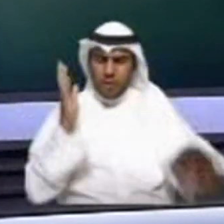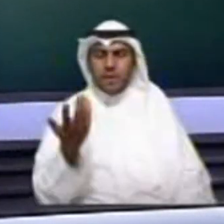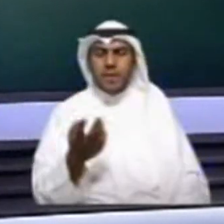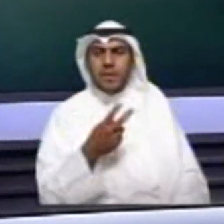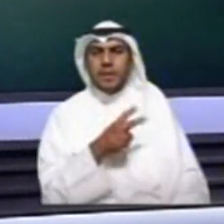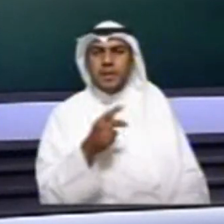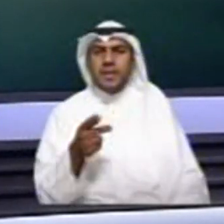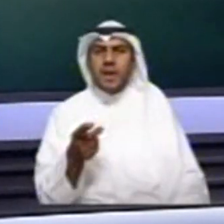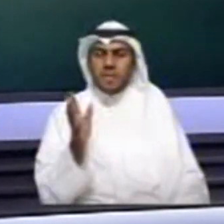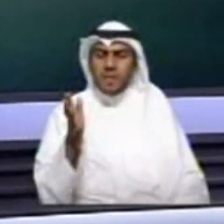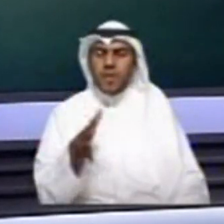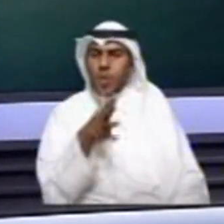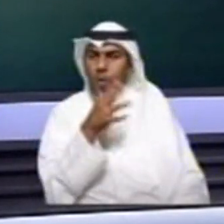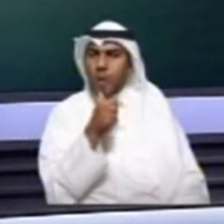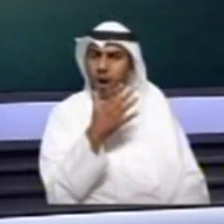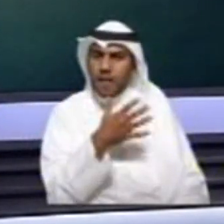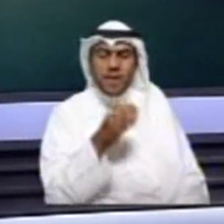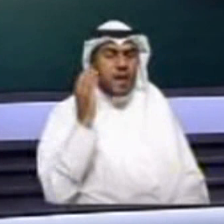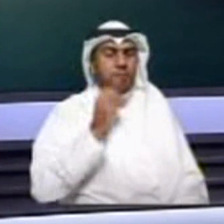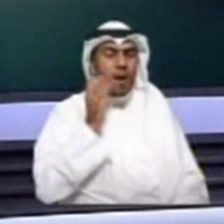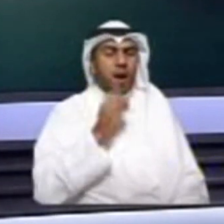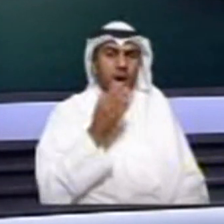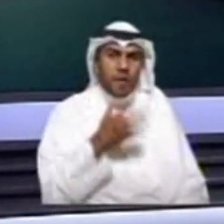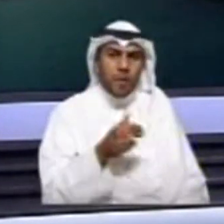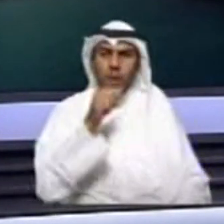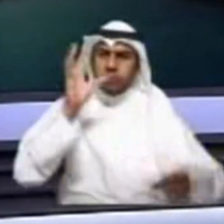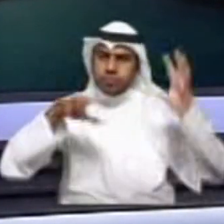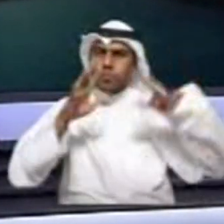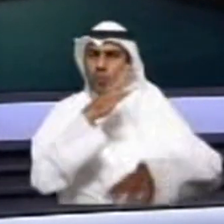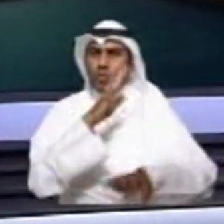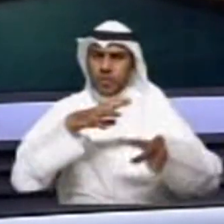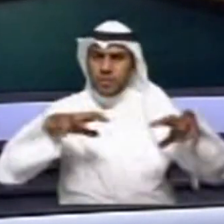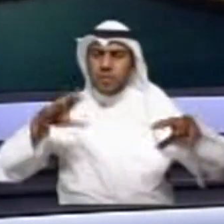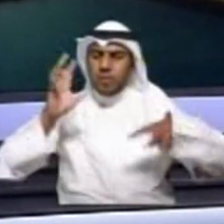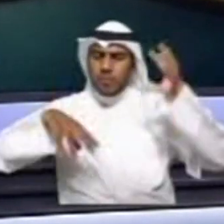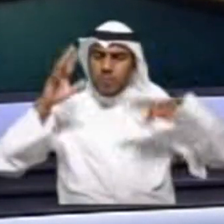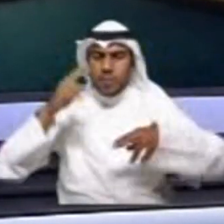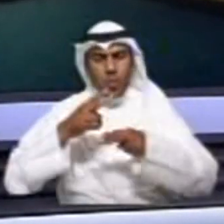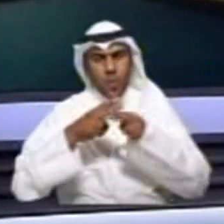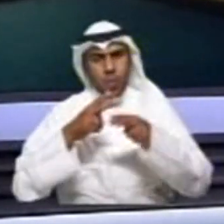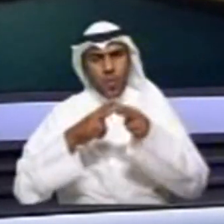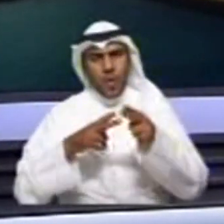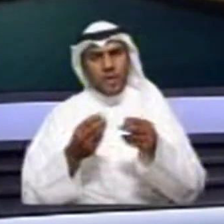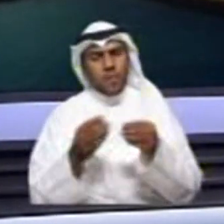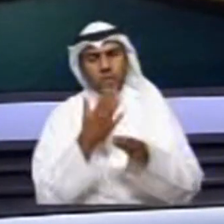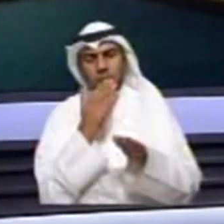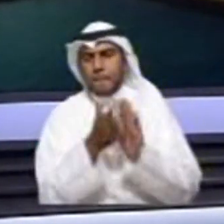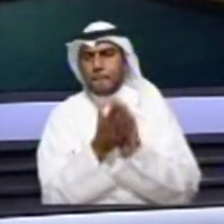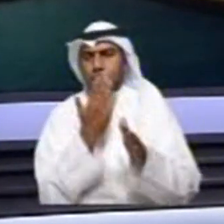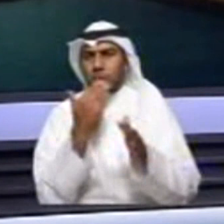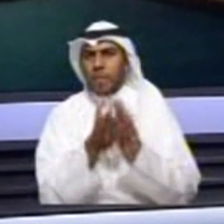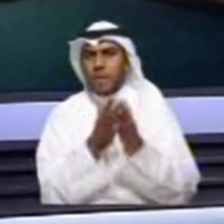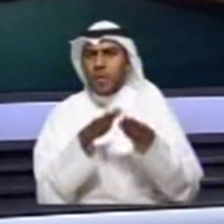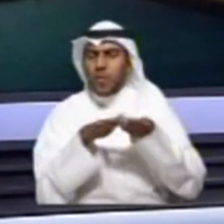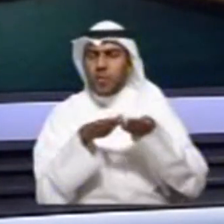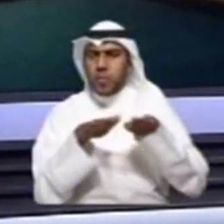حركتها إلى سلطنة عمان الإمارات، الأمطار لا تزال يعني في هذه المناطق، ولكن احنا بالكويت استقرار تام بعد دخول